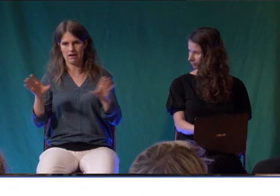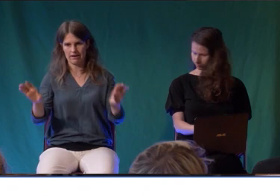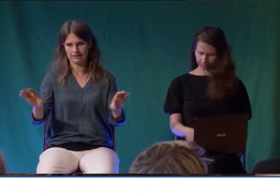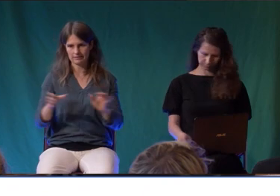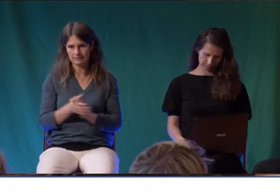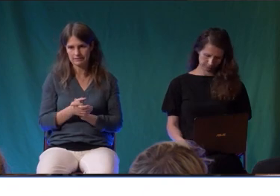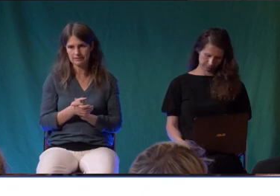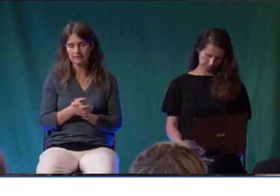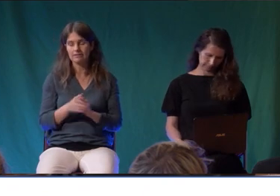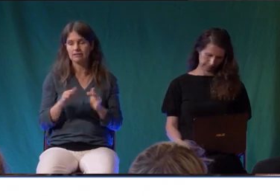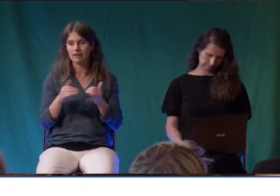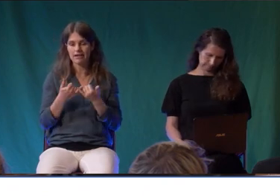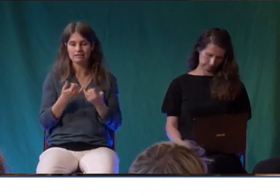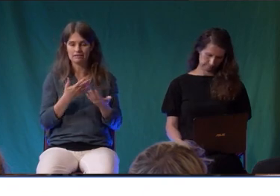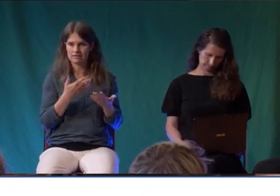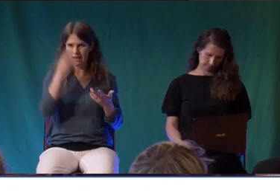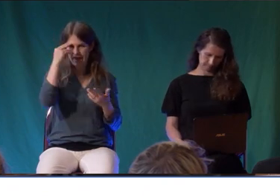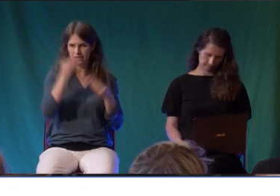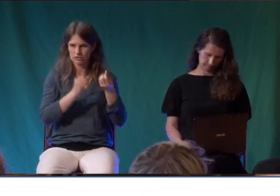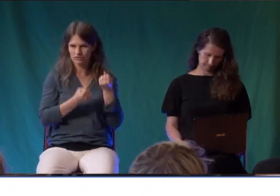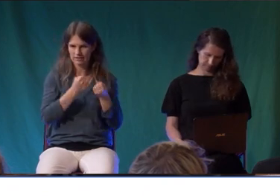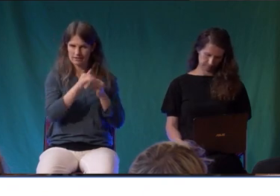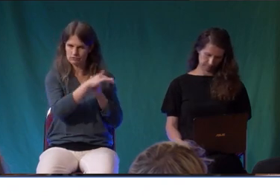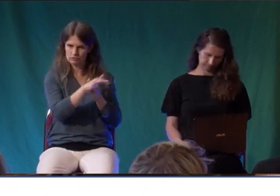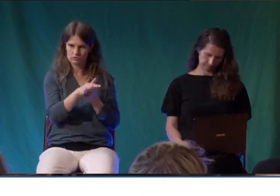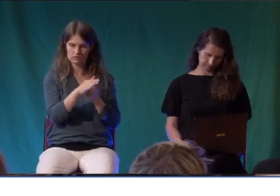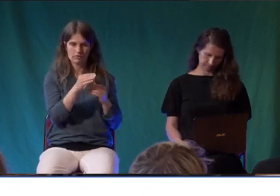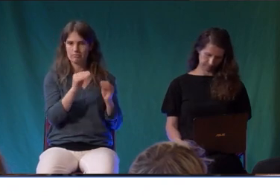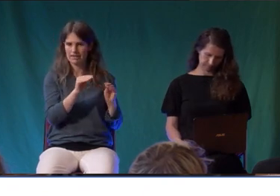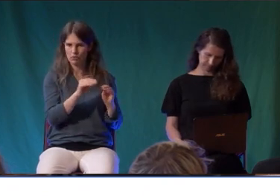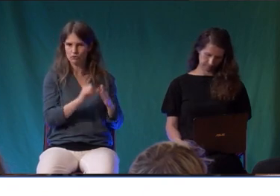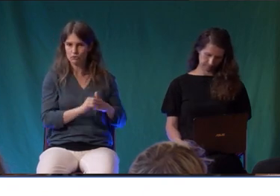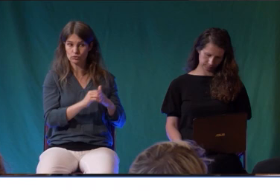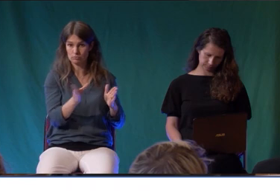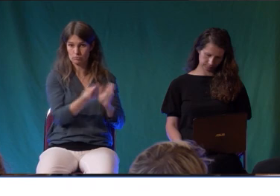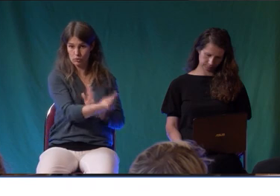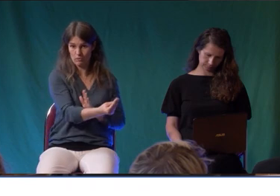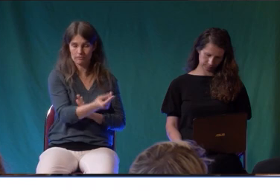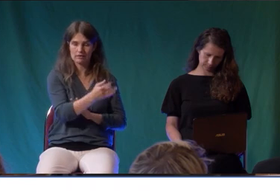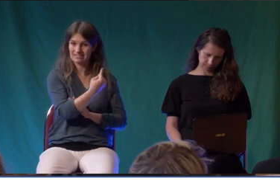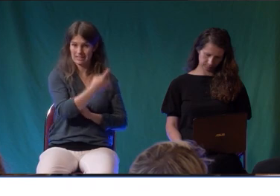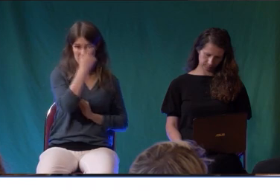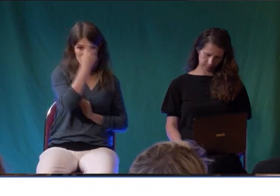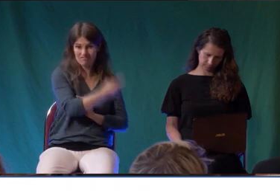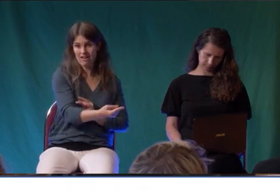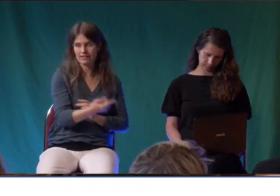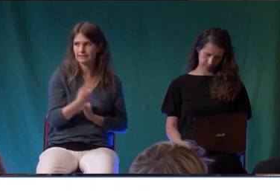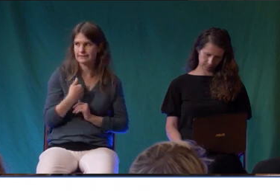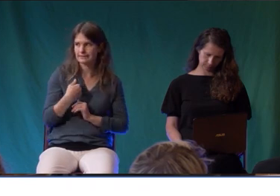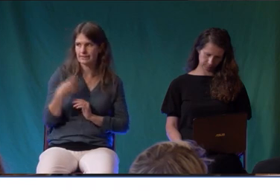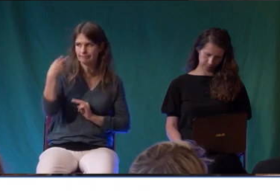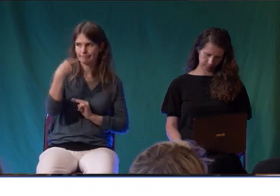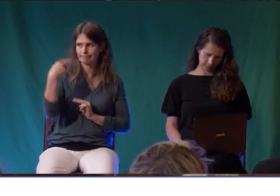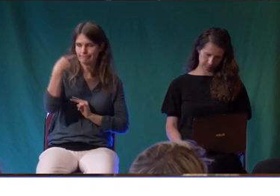Lernschwierigkeiten die pädagogische Unterstützung in Anspruch nehmen denen es sehr wohl bewusst dass sie unter Beobachtung stehen